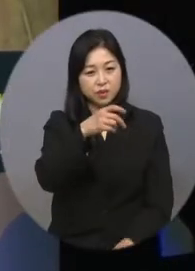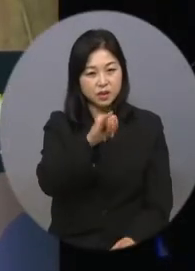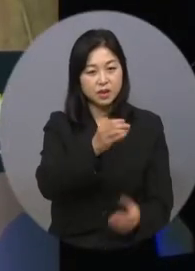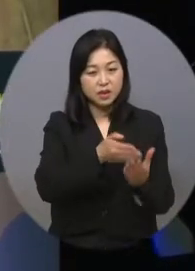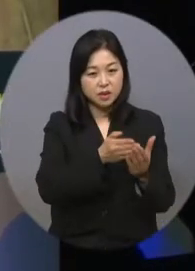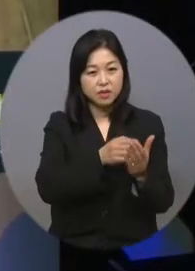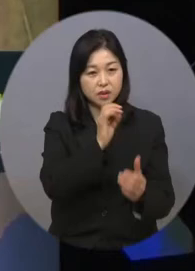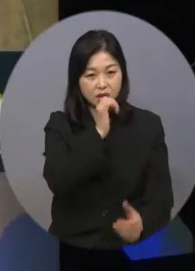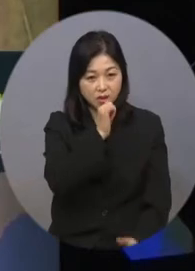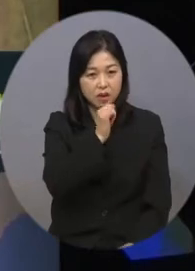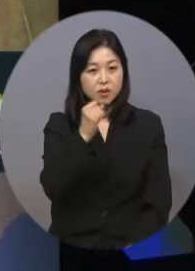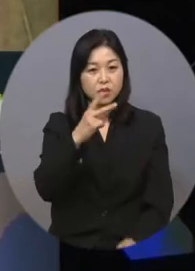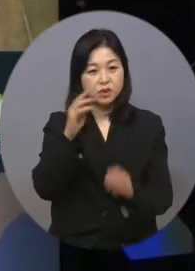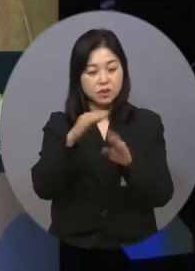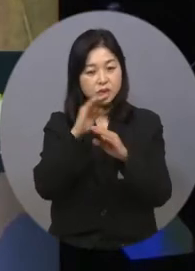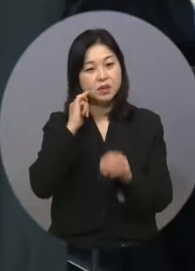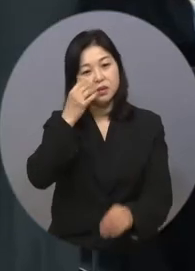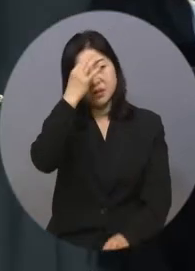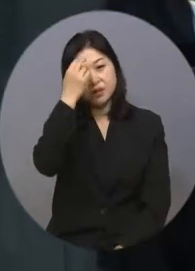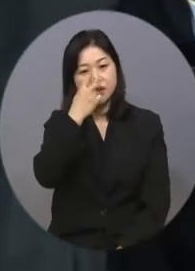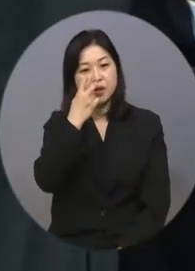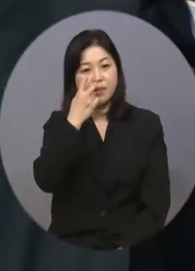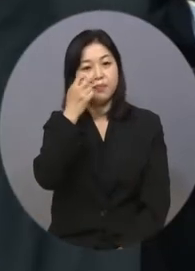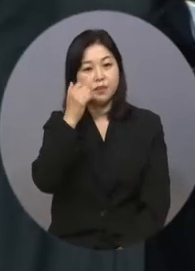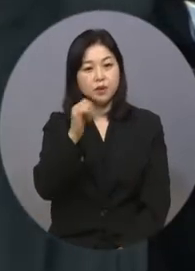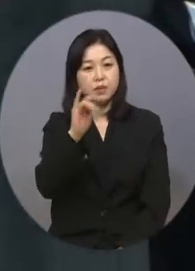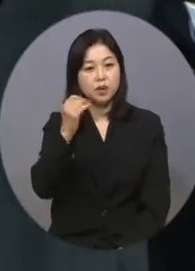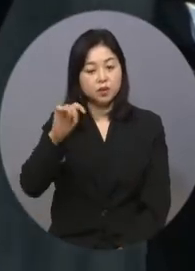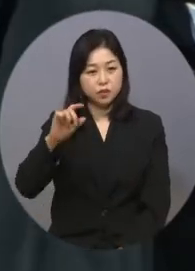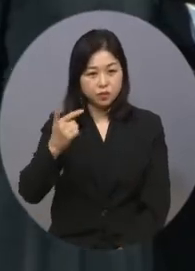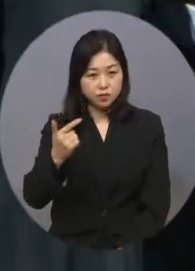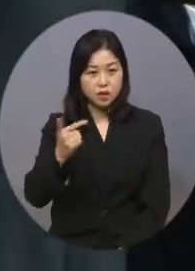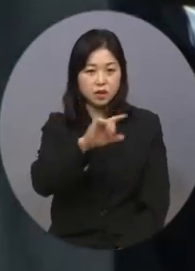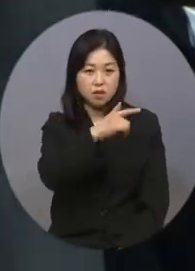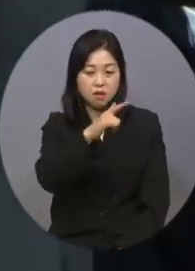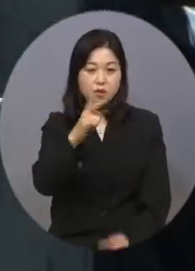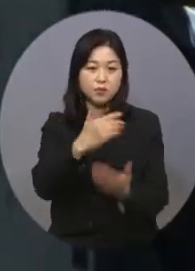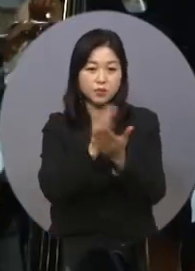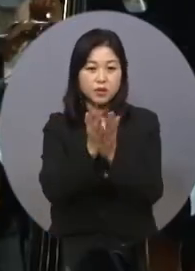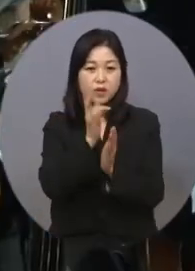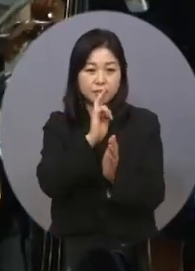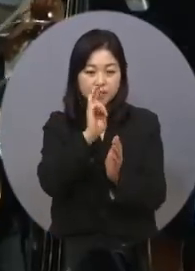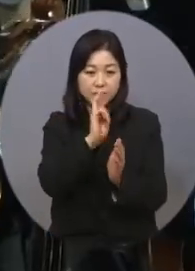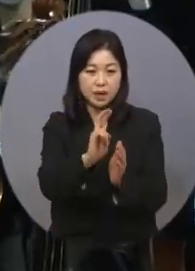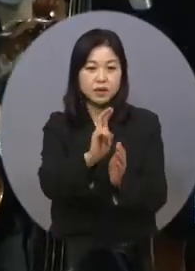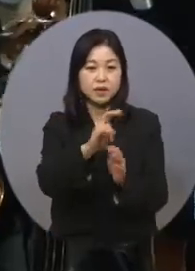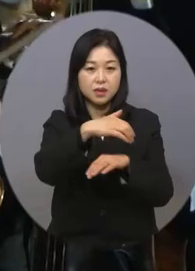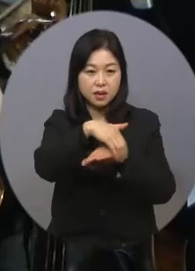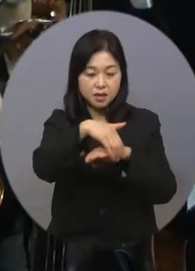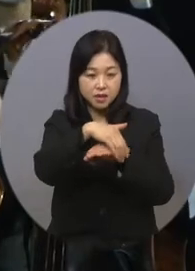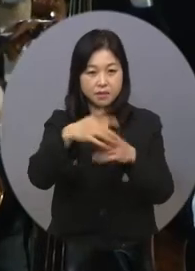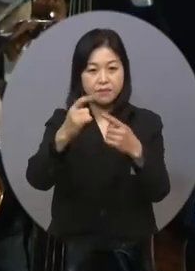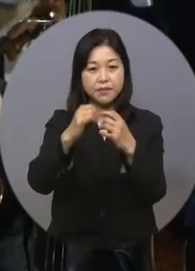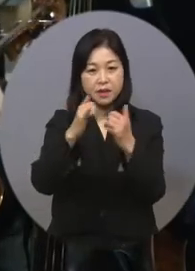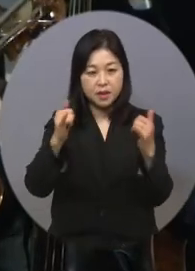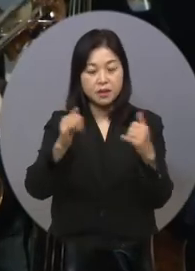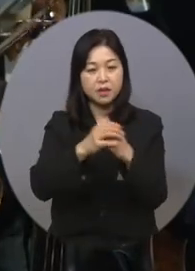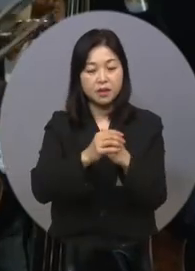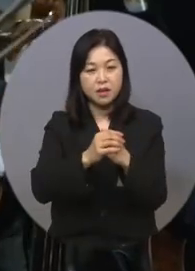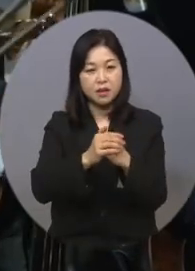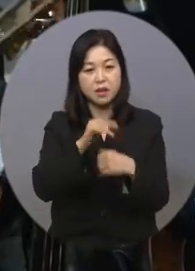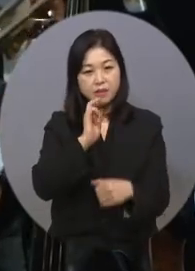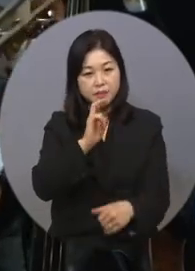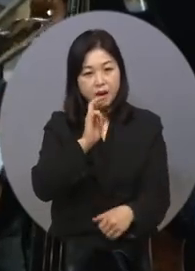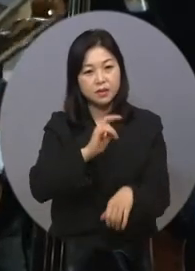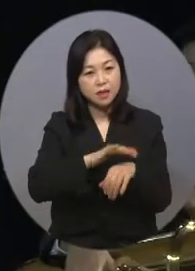아나운서 사회와 지휘자 겸 예술감독 배종훈 지휘 아래 다양한 분야의 음악으로 구성하여 참석자들에게 고품격 무대를 선사했습니다.